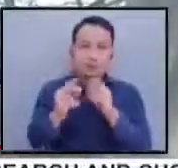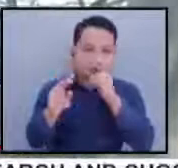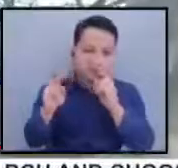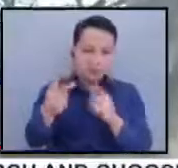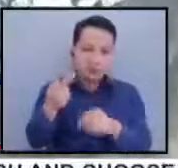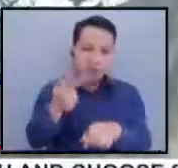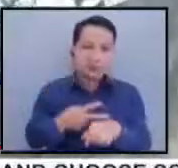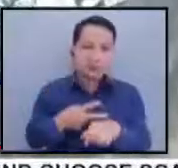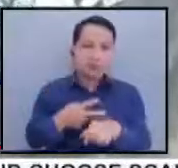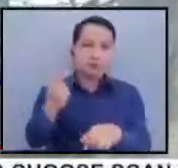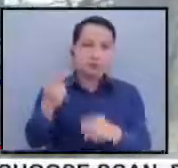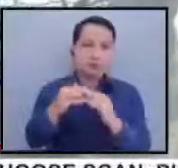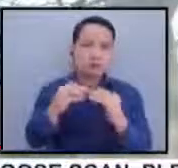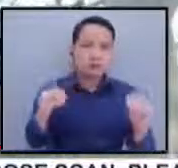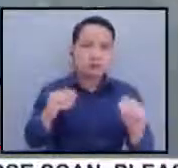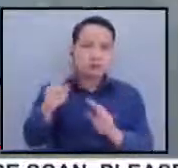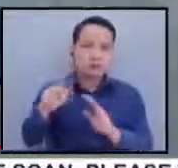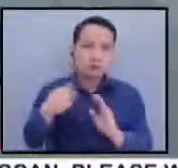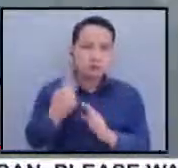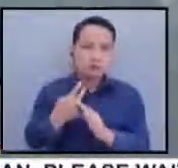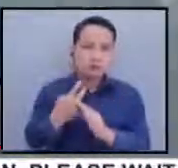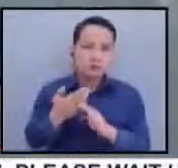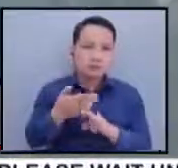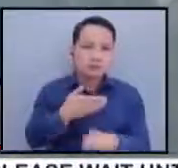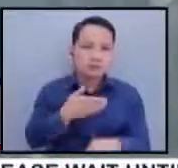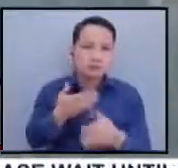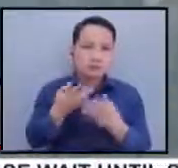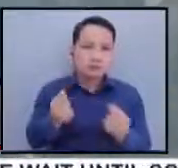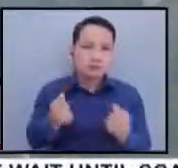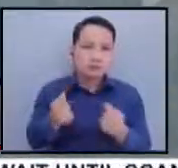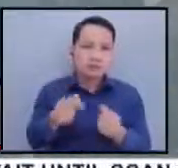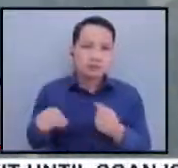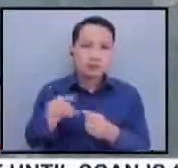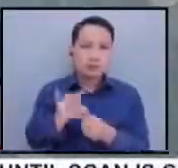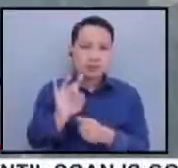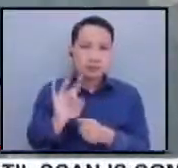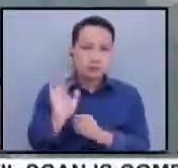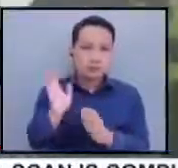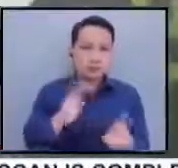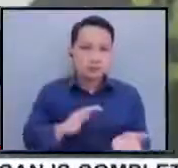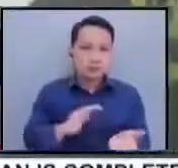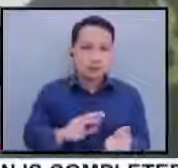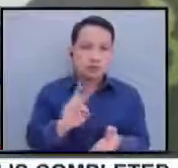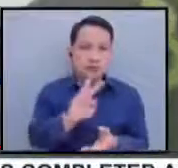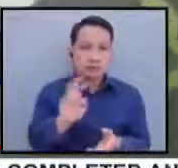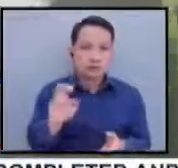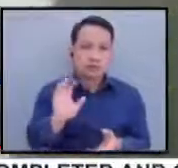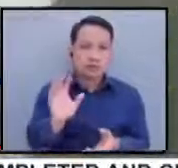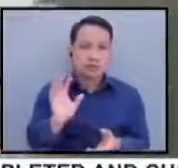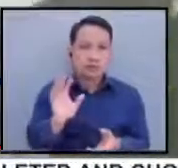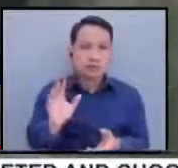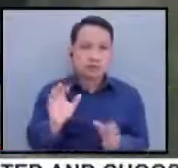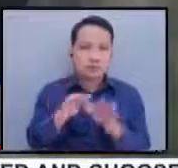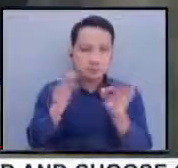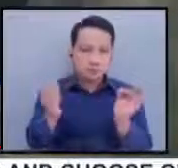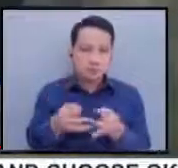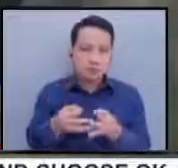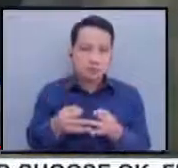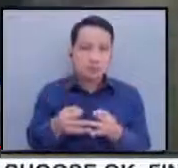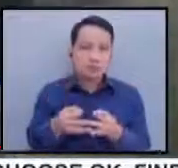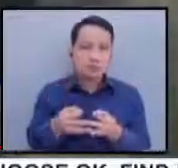halos 2 oras bago naapula at kung saan 8 ang nasawi at 250 na pamilya ang